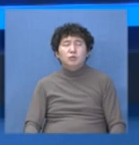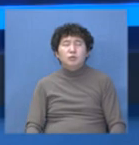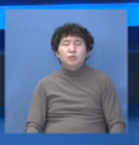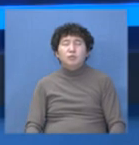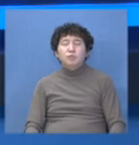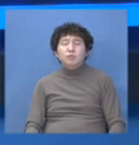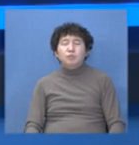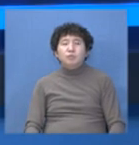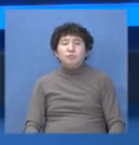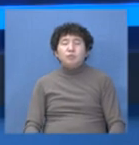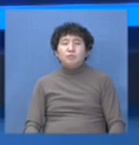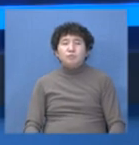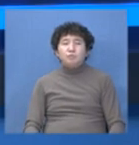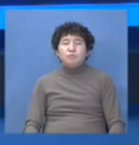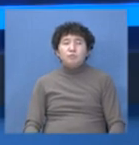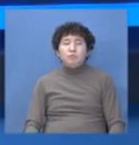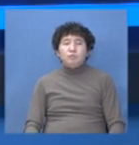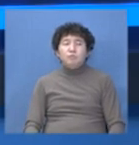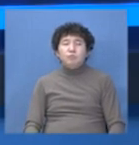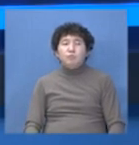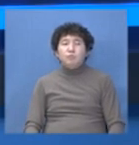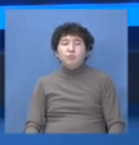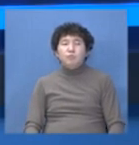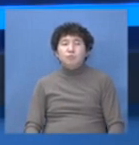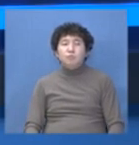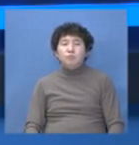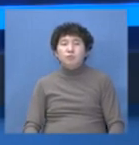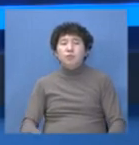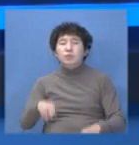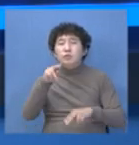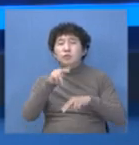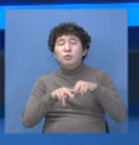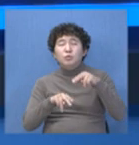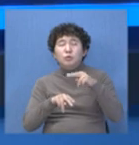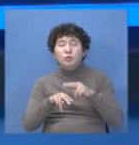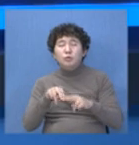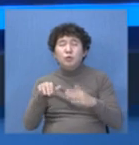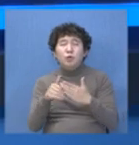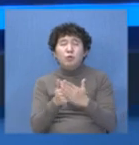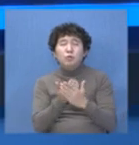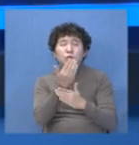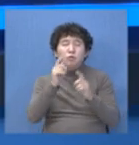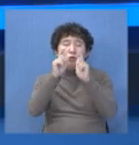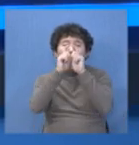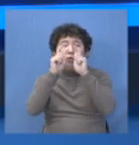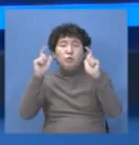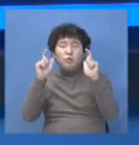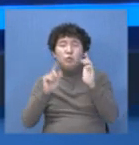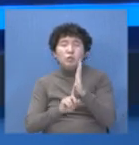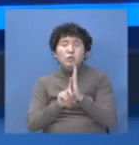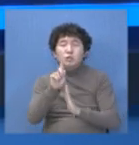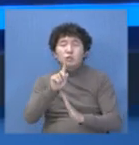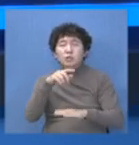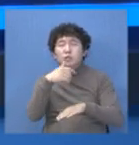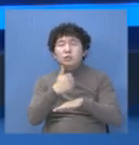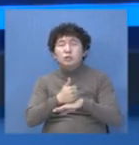Аймақ жаңалықтарын жалғастырамыз. Өңірде әлеуметтік нысандар құрылысы қарқынды. Бірнеше ауданда жаңа мектептер бой көтереді. Аталған бастама мемлекет